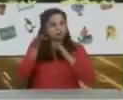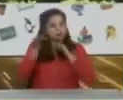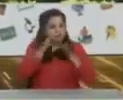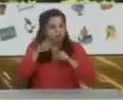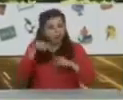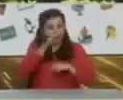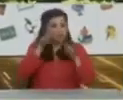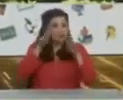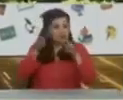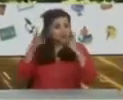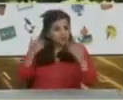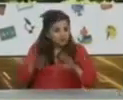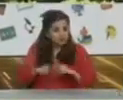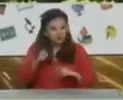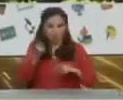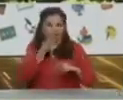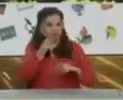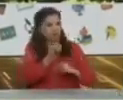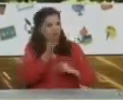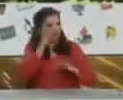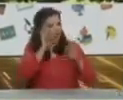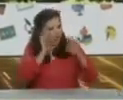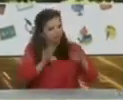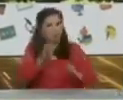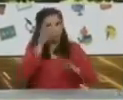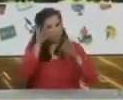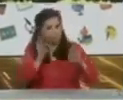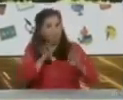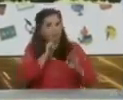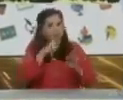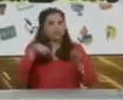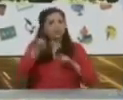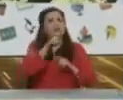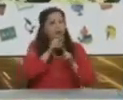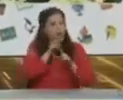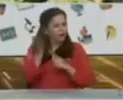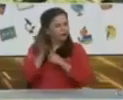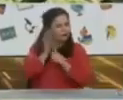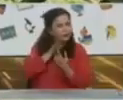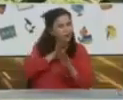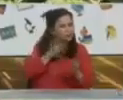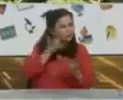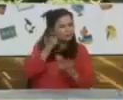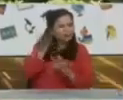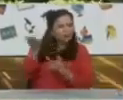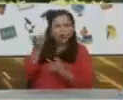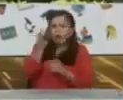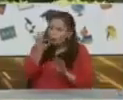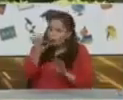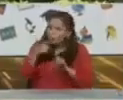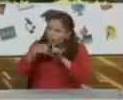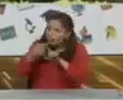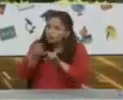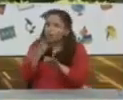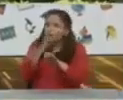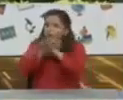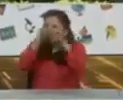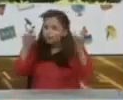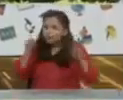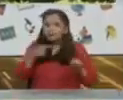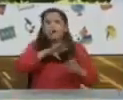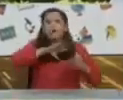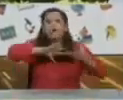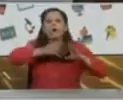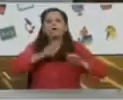हो? ये एक बार करके देखिए। सुबह उठने के लिए बच्चे की ट्रेनिंग खुद ही